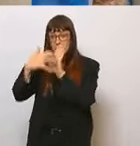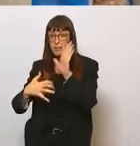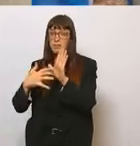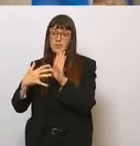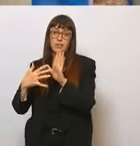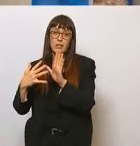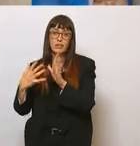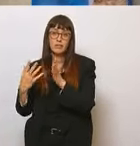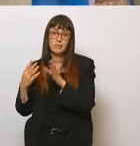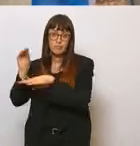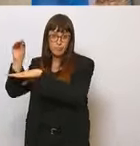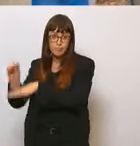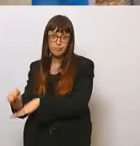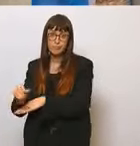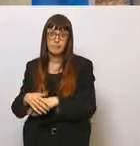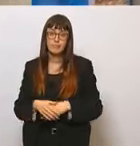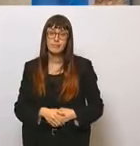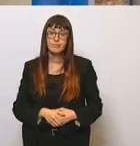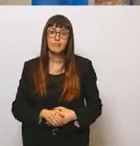pour reprendre ce que disait